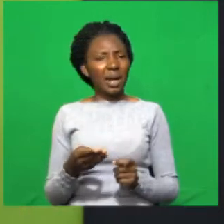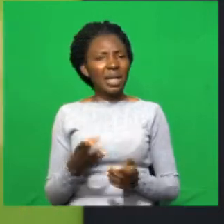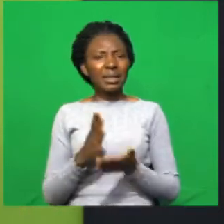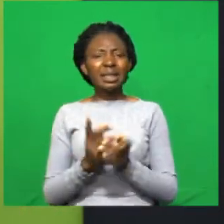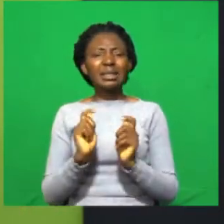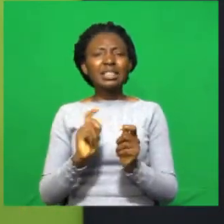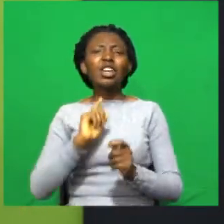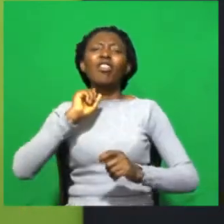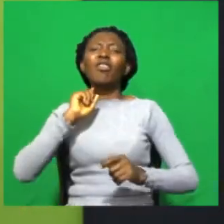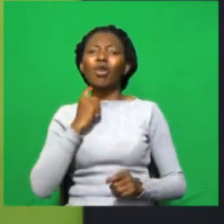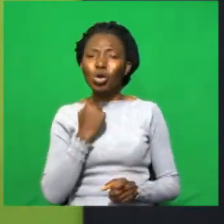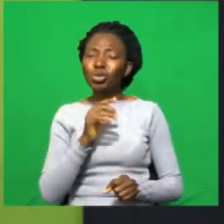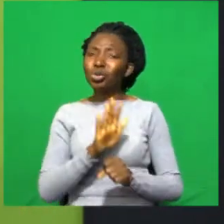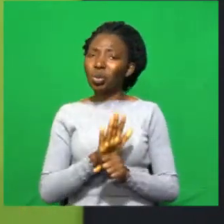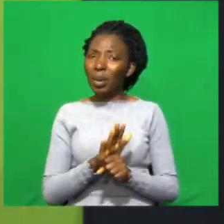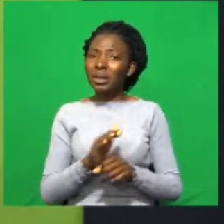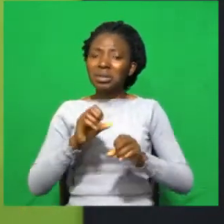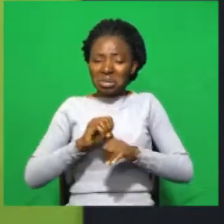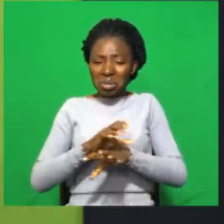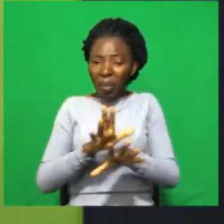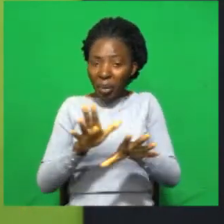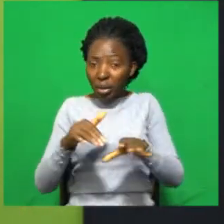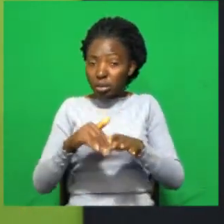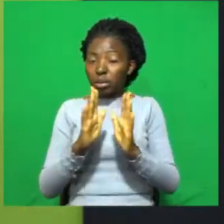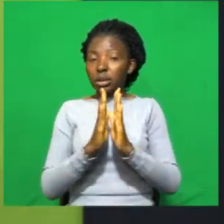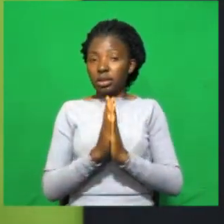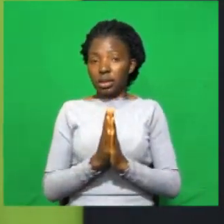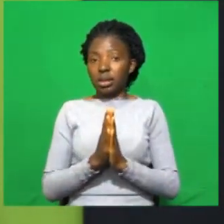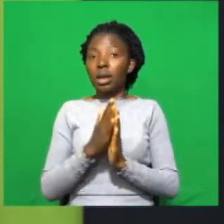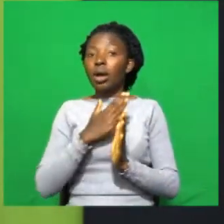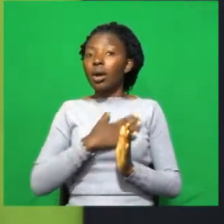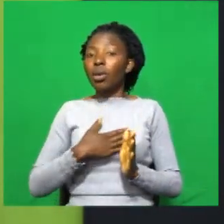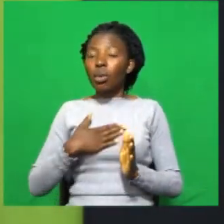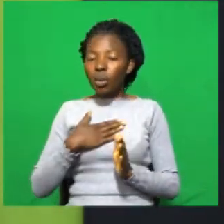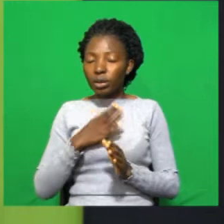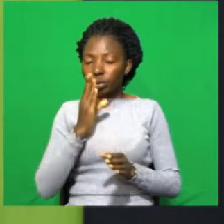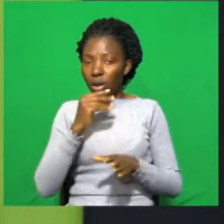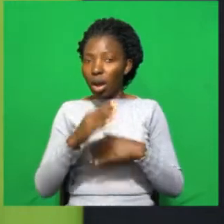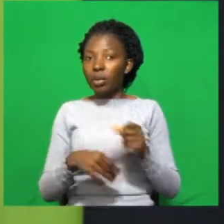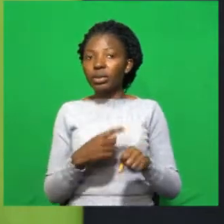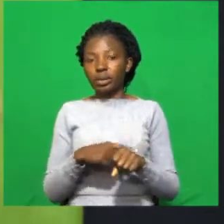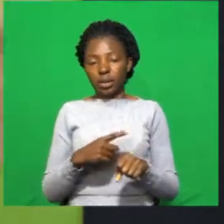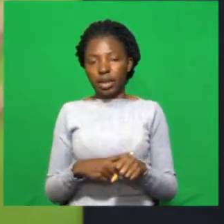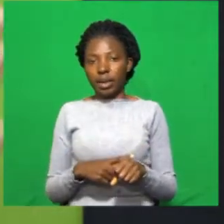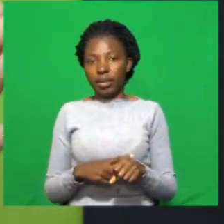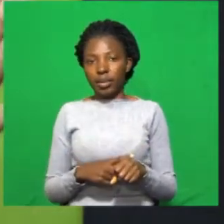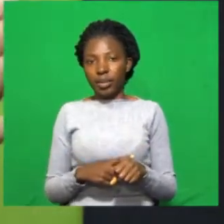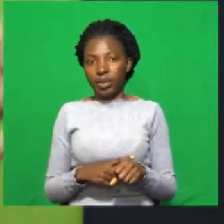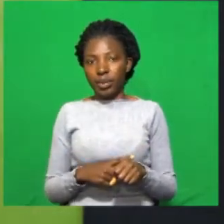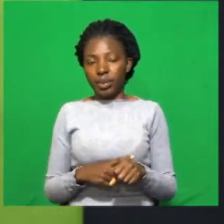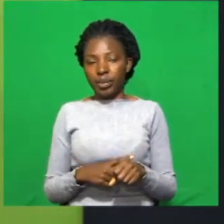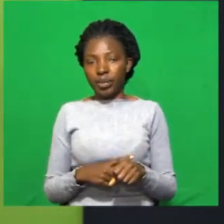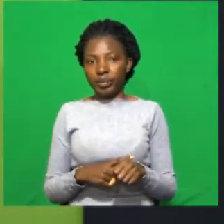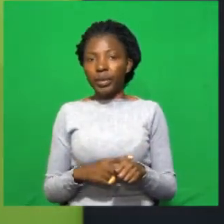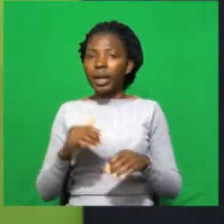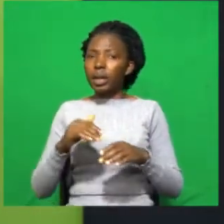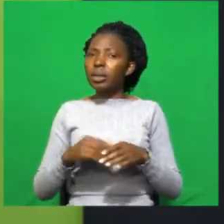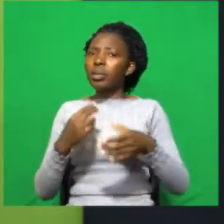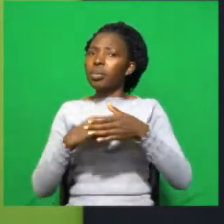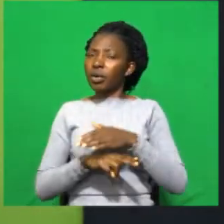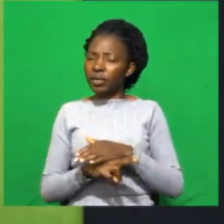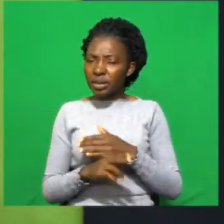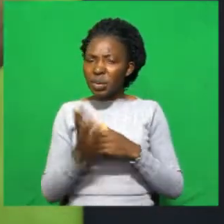kuiswa dzenhema dzichipinda mukati mevanhu. Maybe katitange tapesa penguva pastor. Papa chinzi nguva ndione kuti muchiprofita